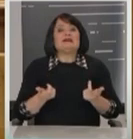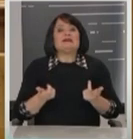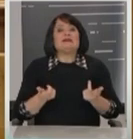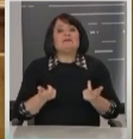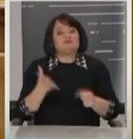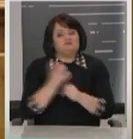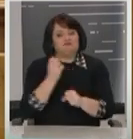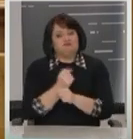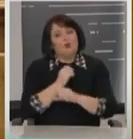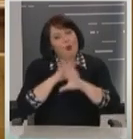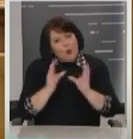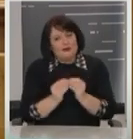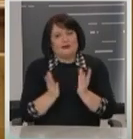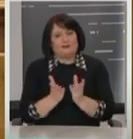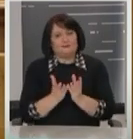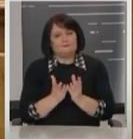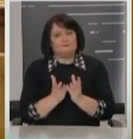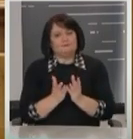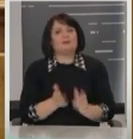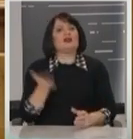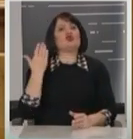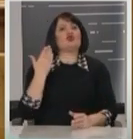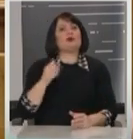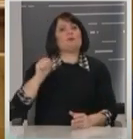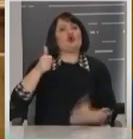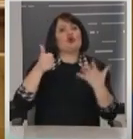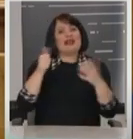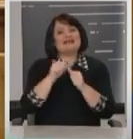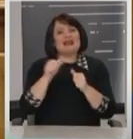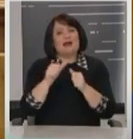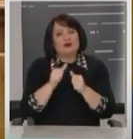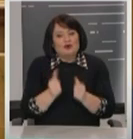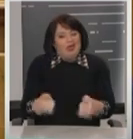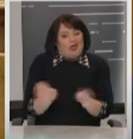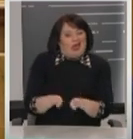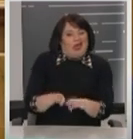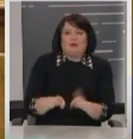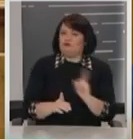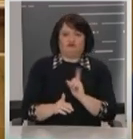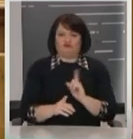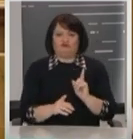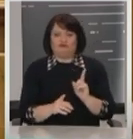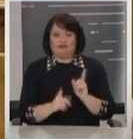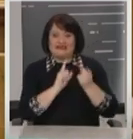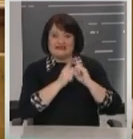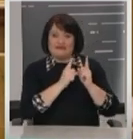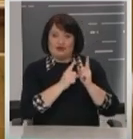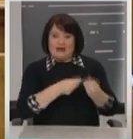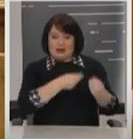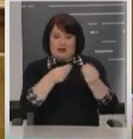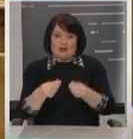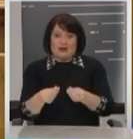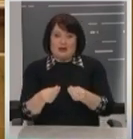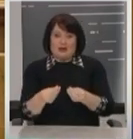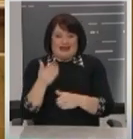που καταφέραμε τότε στο πρώτο εξάμηνο δεν τα κρύψαμε κατά το χαλί. Αυτή τη συμφωνία που καταφέραμε δεν